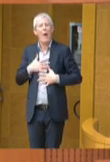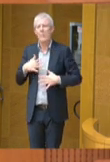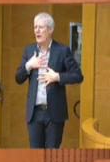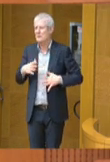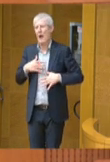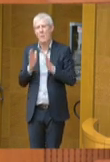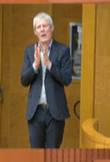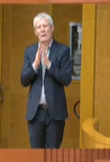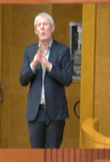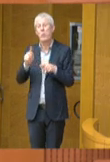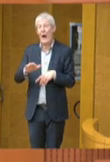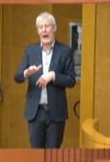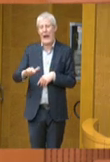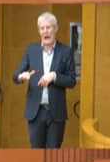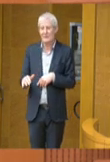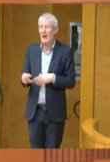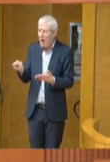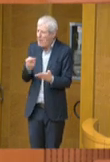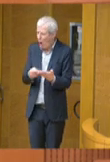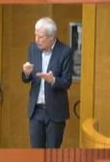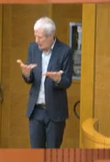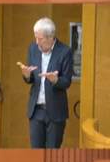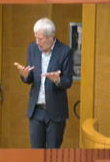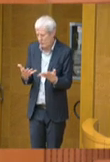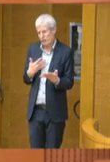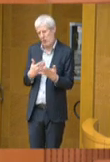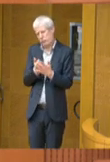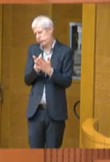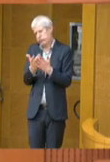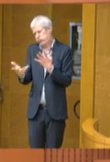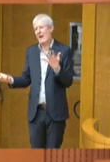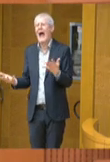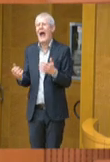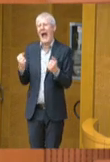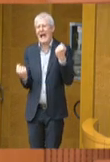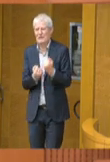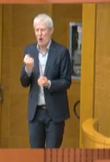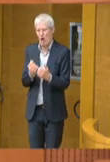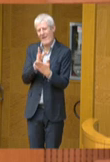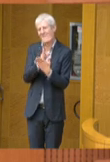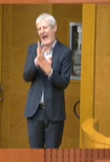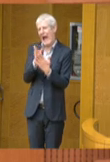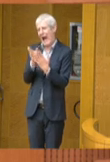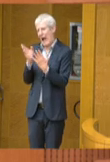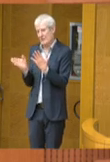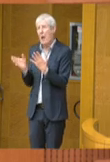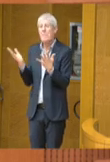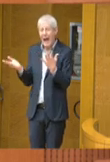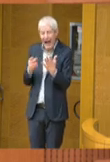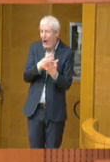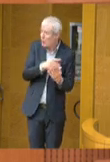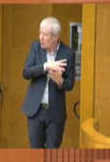stessi. In realtà il progetto si compone di numerose azioni, di numerose fasi, tutte però portano